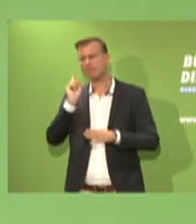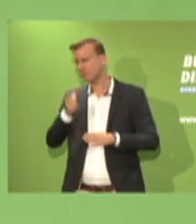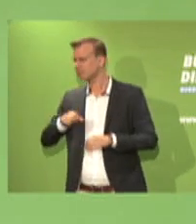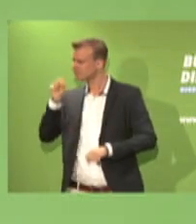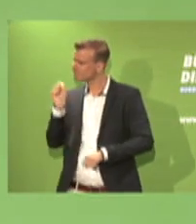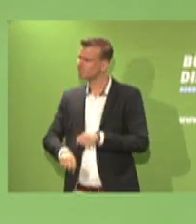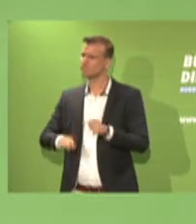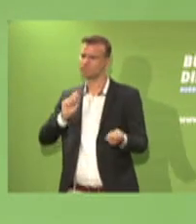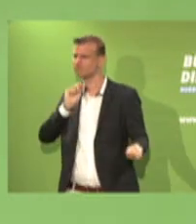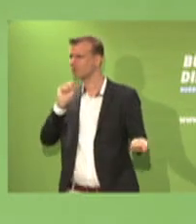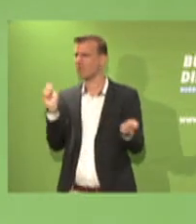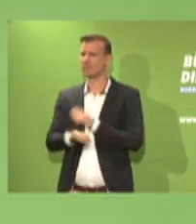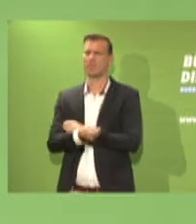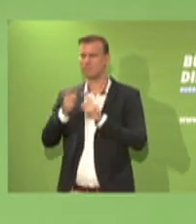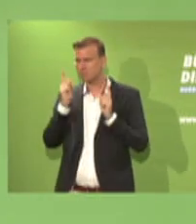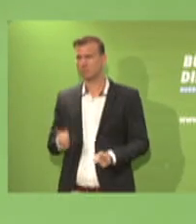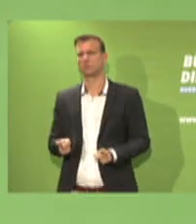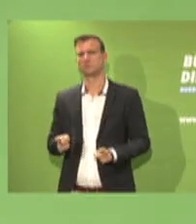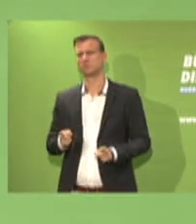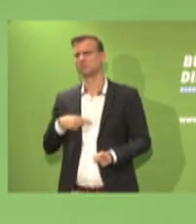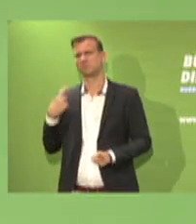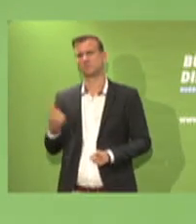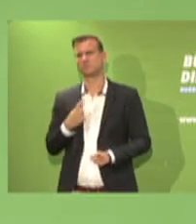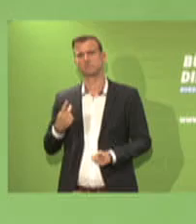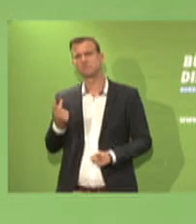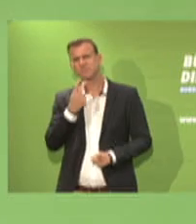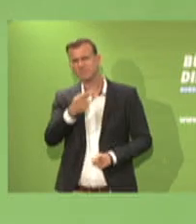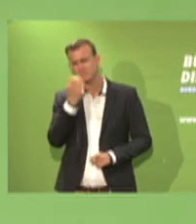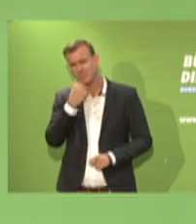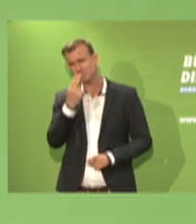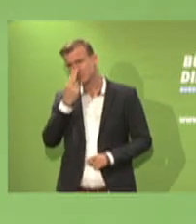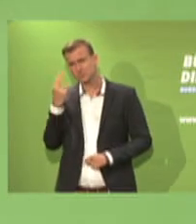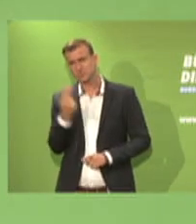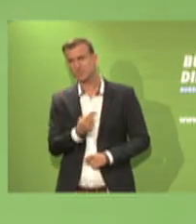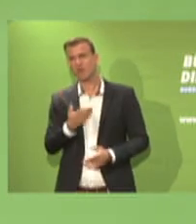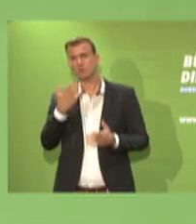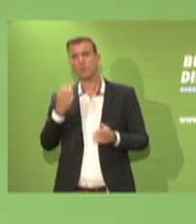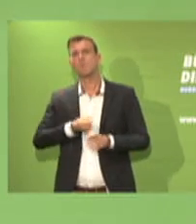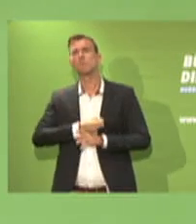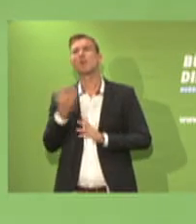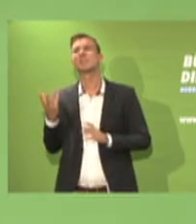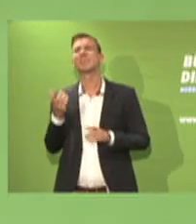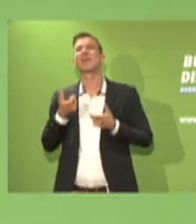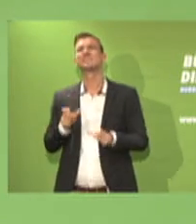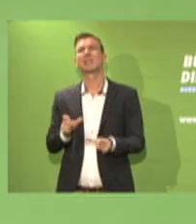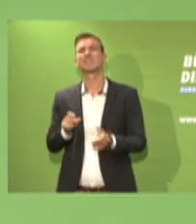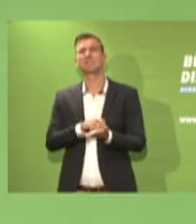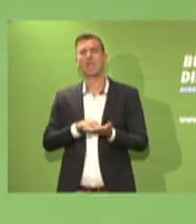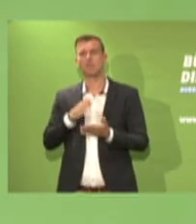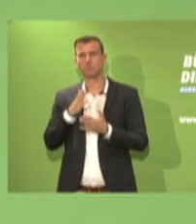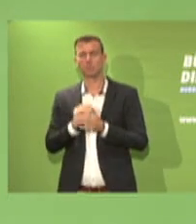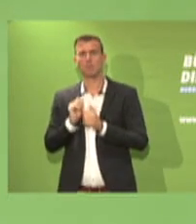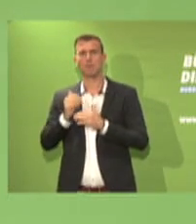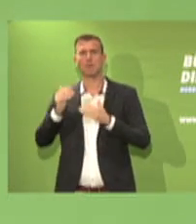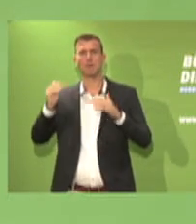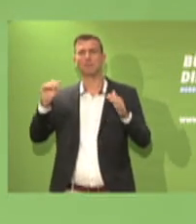und verändern müssen, vor allen Dingen, wenn man sich anguckt, wie weit wir mit multiresistenten Keimen gekommen sind. Gerade im ländlichen